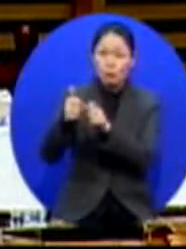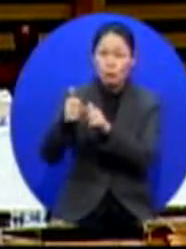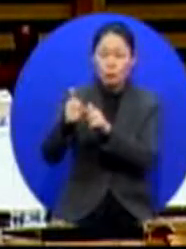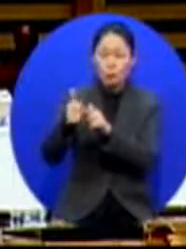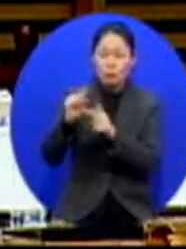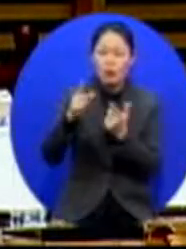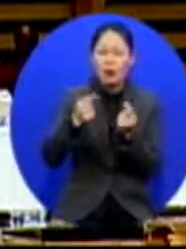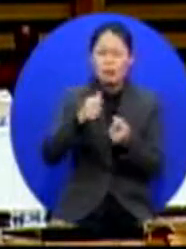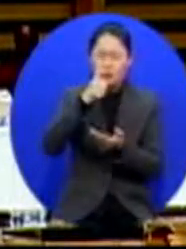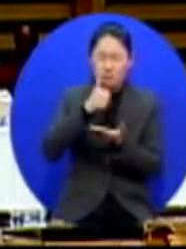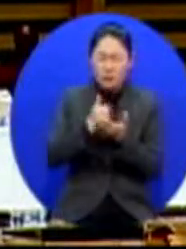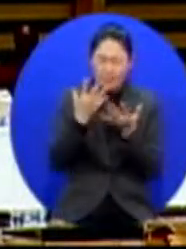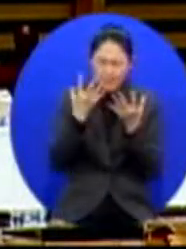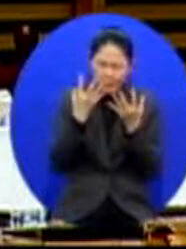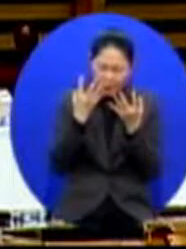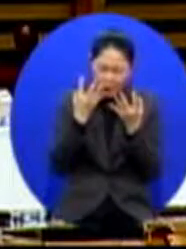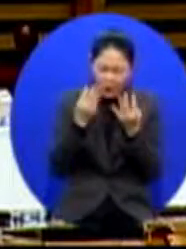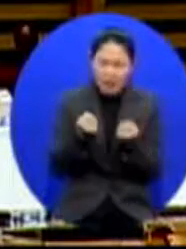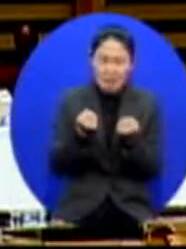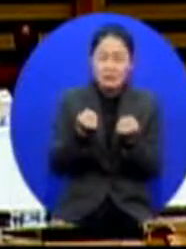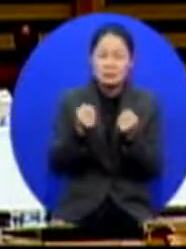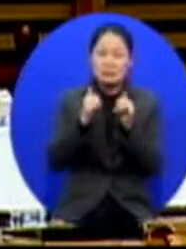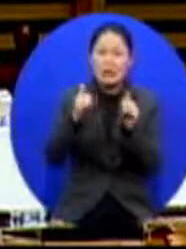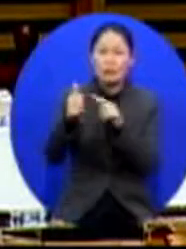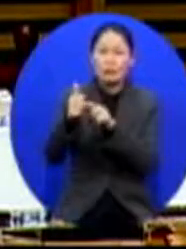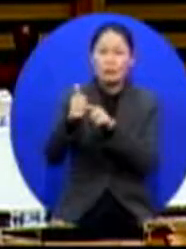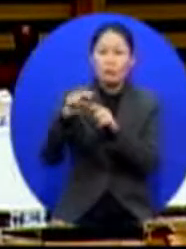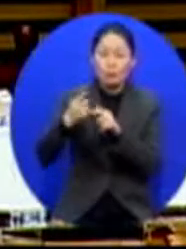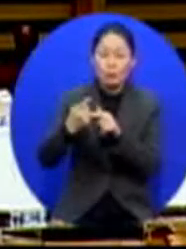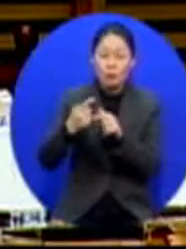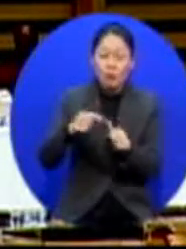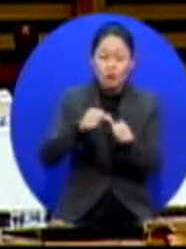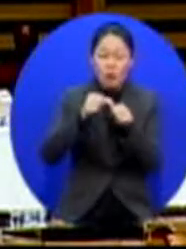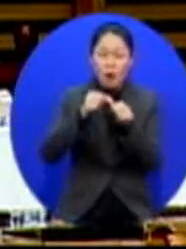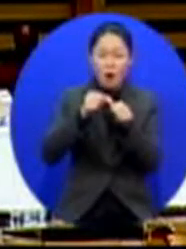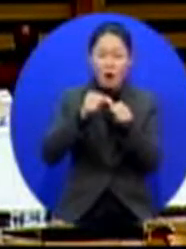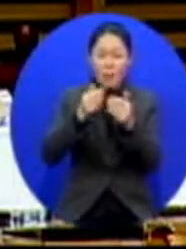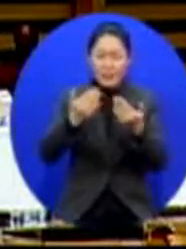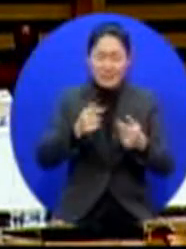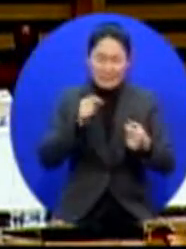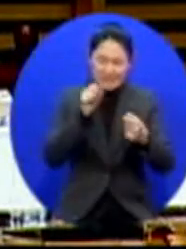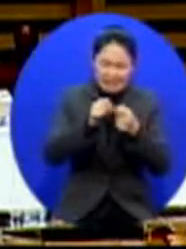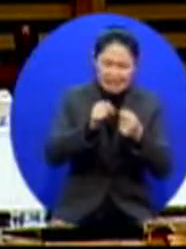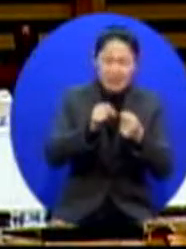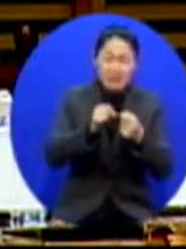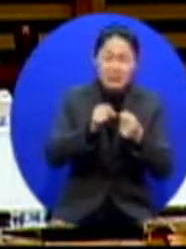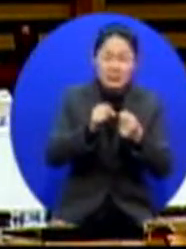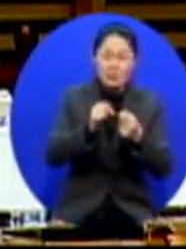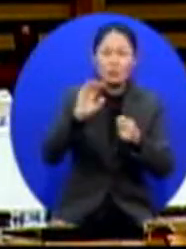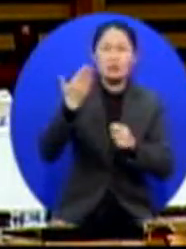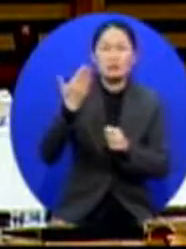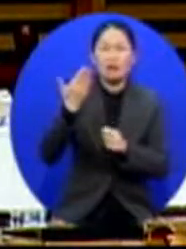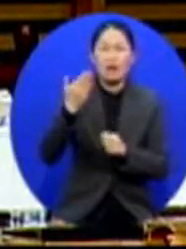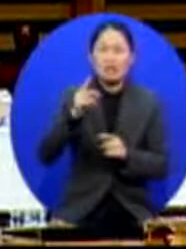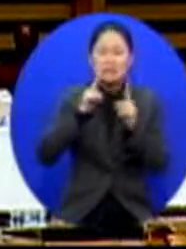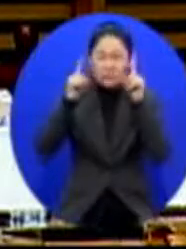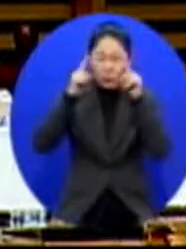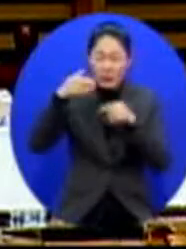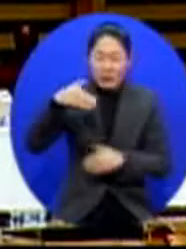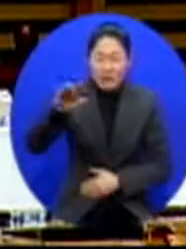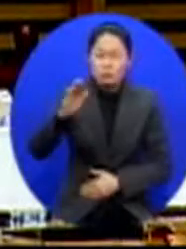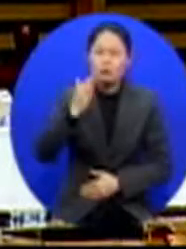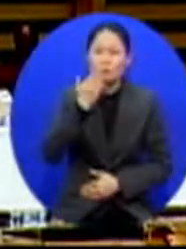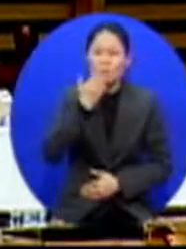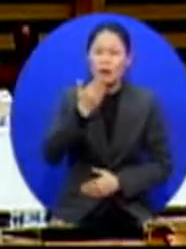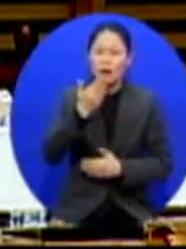죄많은 밸리 x 도 구원받을 일보직전까지 왔어요 지옥의 당연히 갈 수밖에 없었던